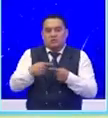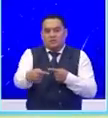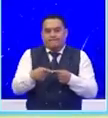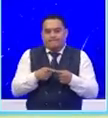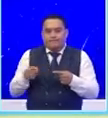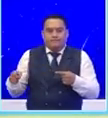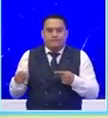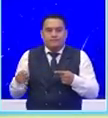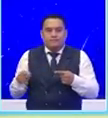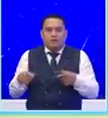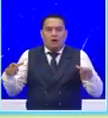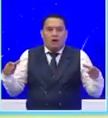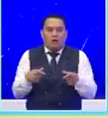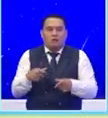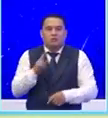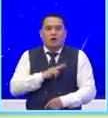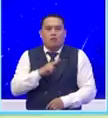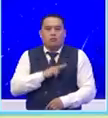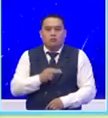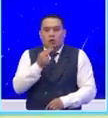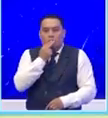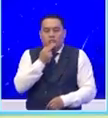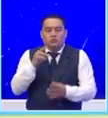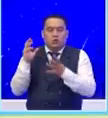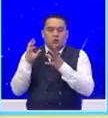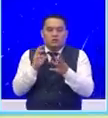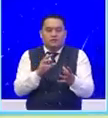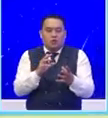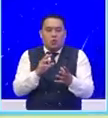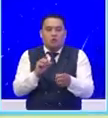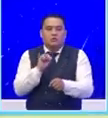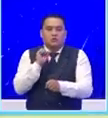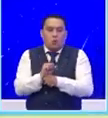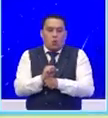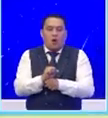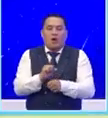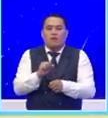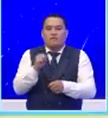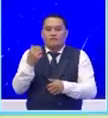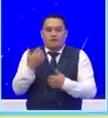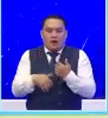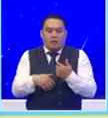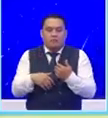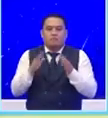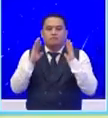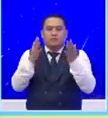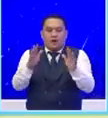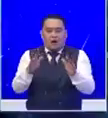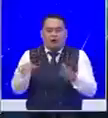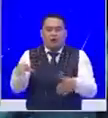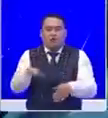дистанцирования. Ограничить работу общественного транспорта, приостановить функционирование общественных мест, парков, скверов,